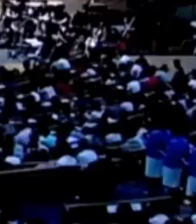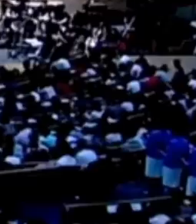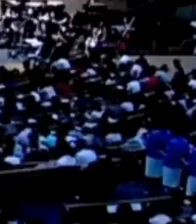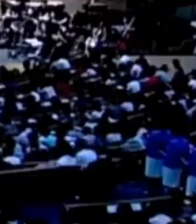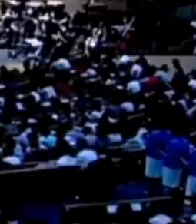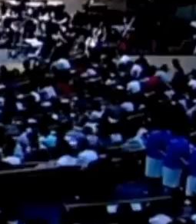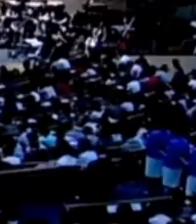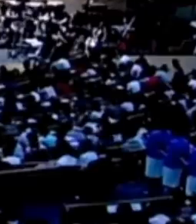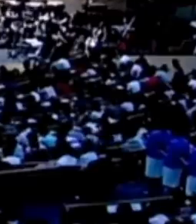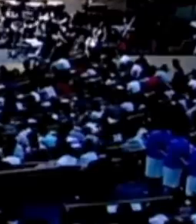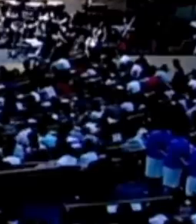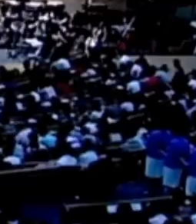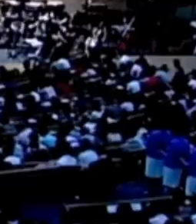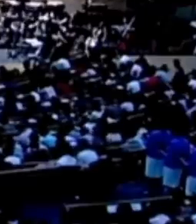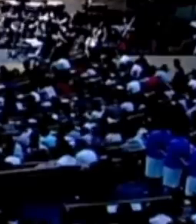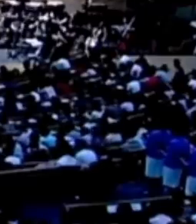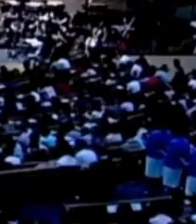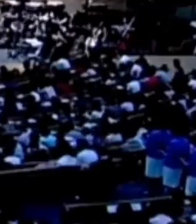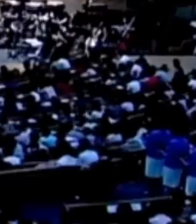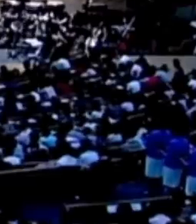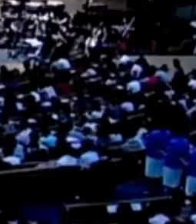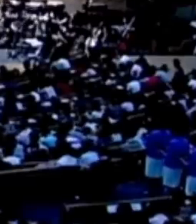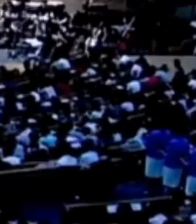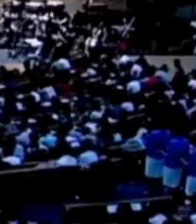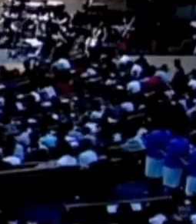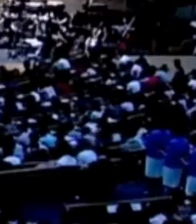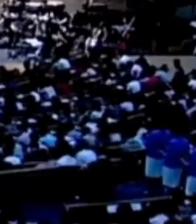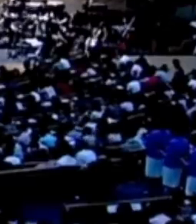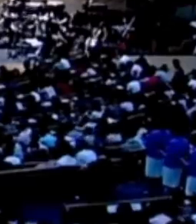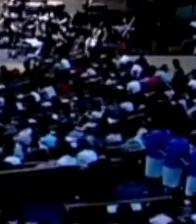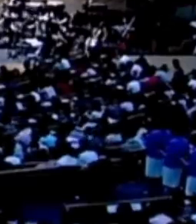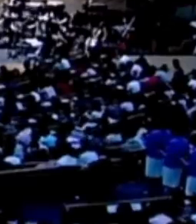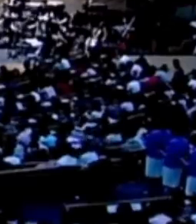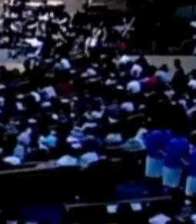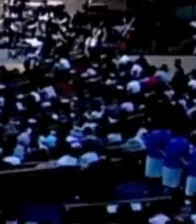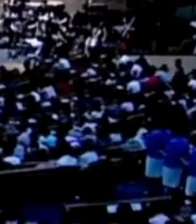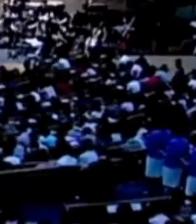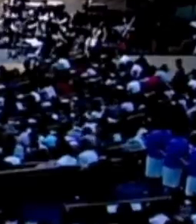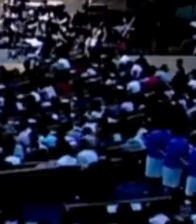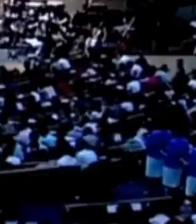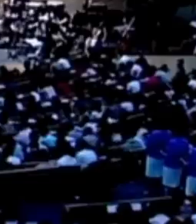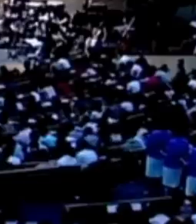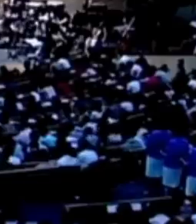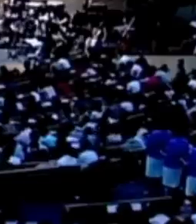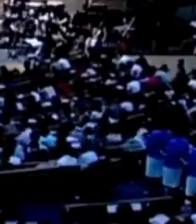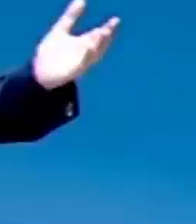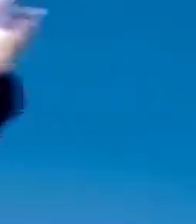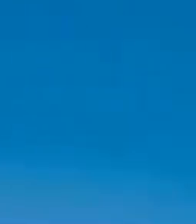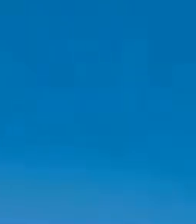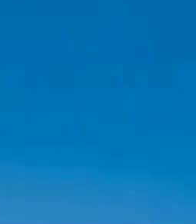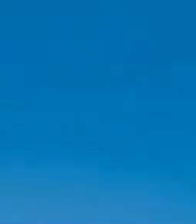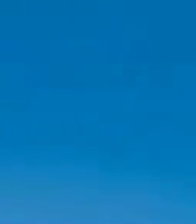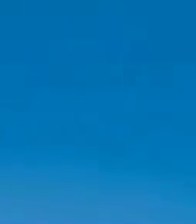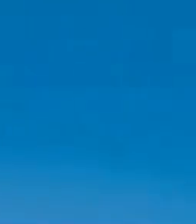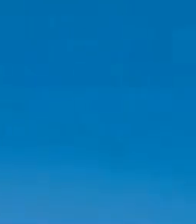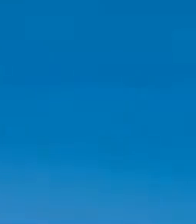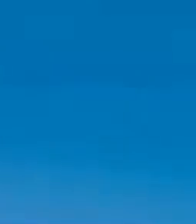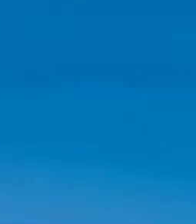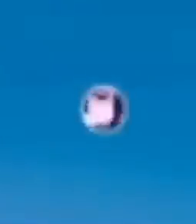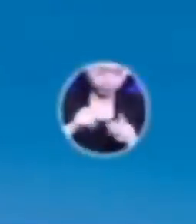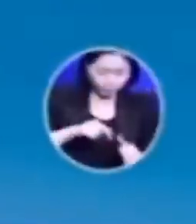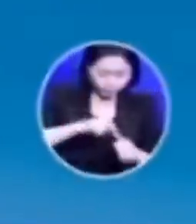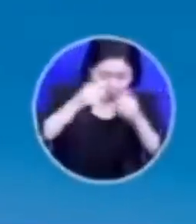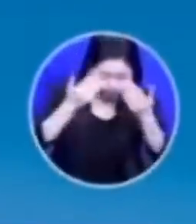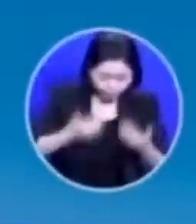감사합니다 1 아버지 하나님 좋으신 아버지 안하니 저의 가정을 구원하여